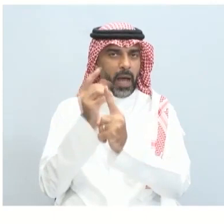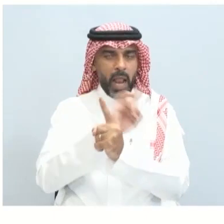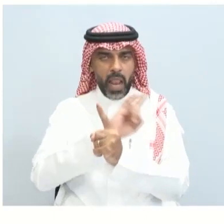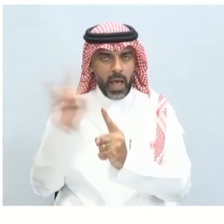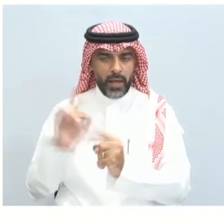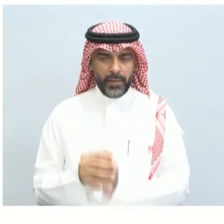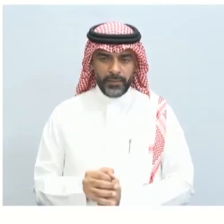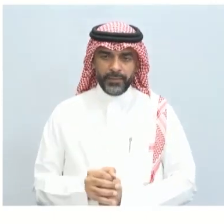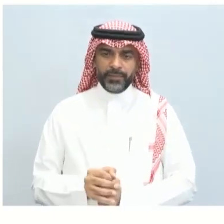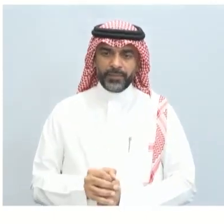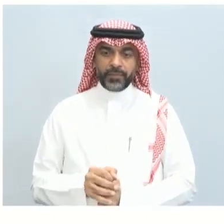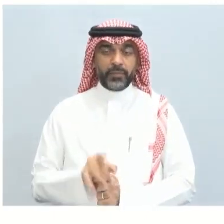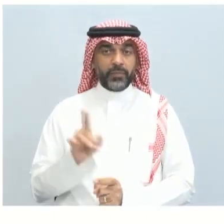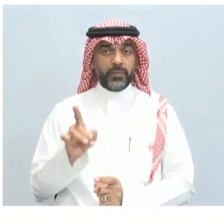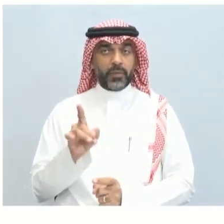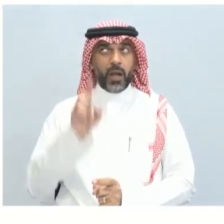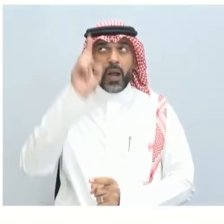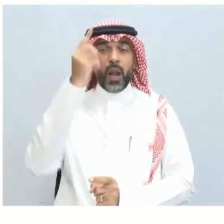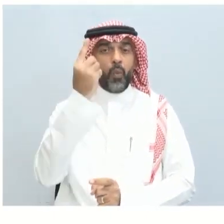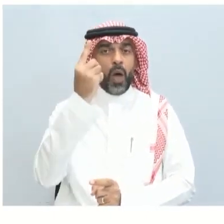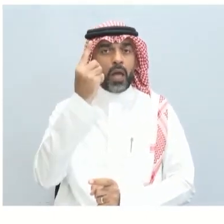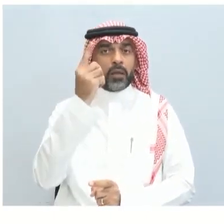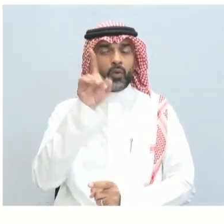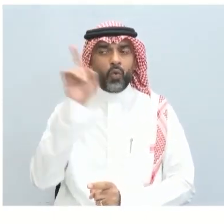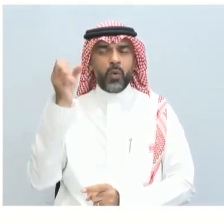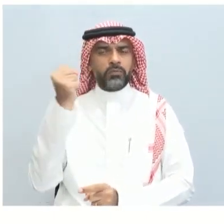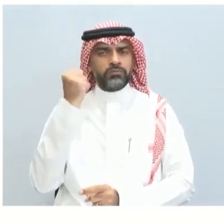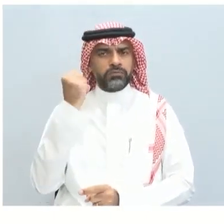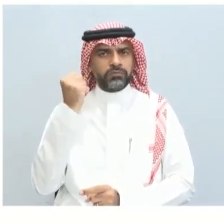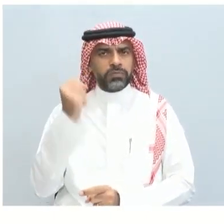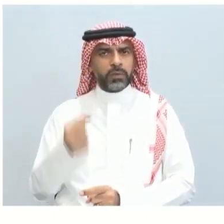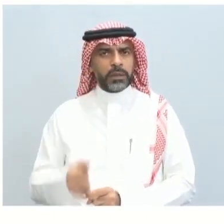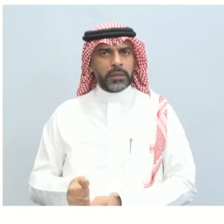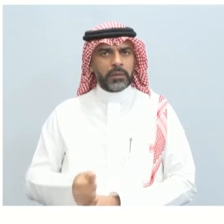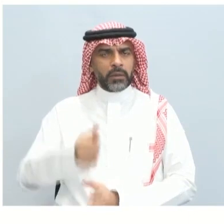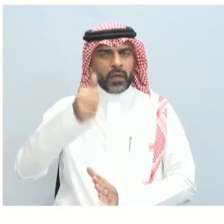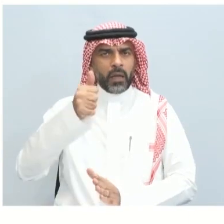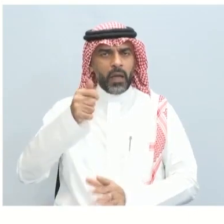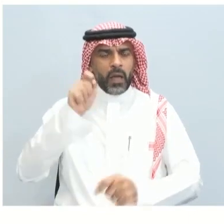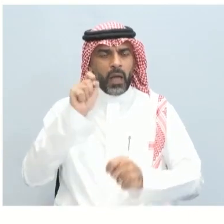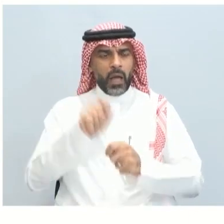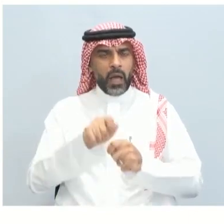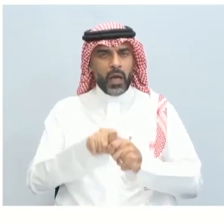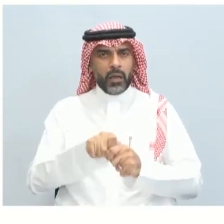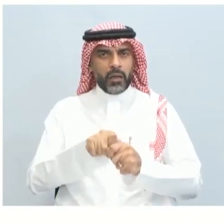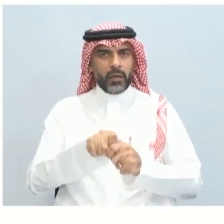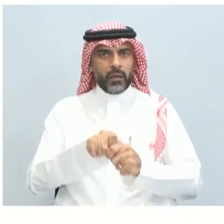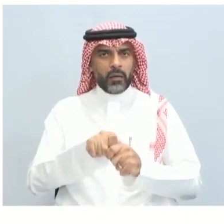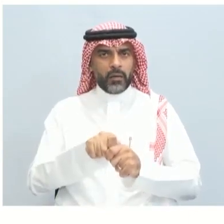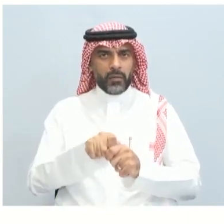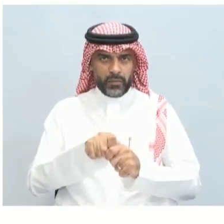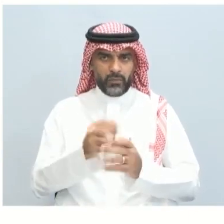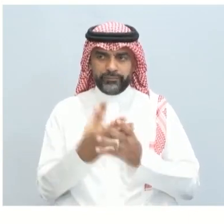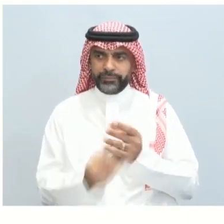عز وجل وحده القادر على الخلق والايجاد من العدم وحده لا شريك له